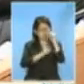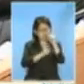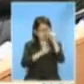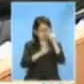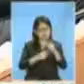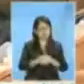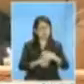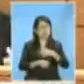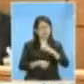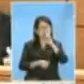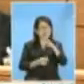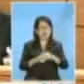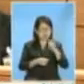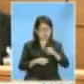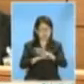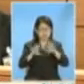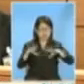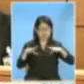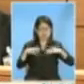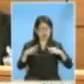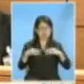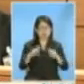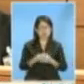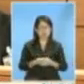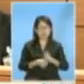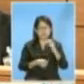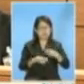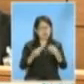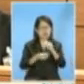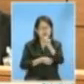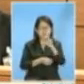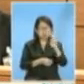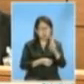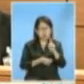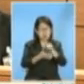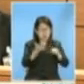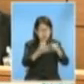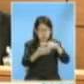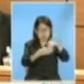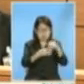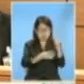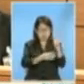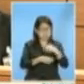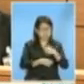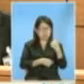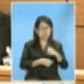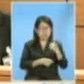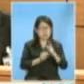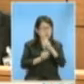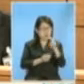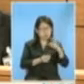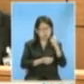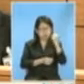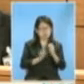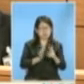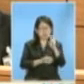มเลยบอกว่าผมไม่เห็นด้วยที่จะให้สว.มาจากการเลือกตั้งทั้ง200ค